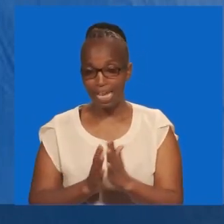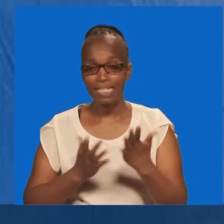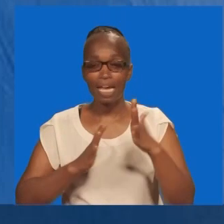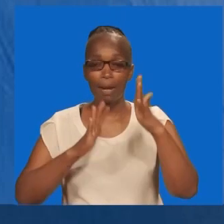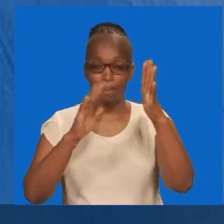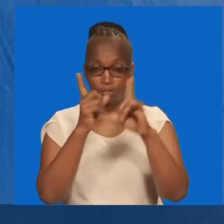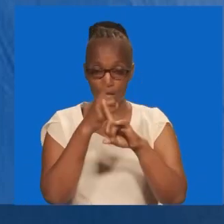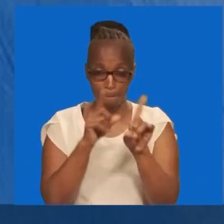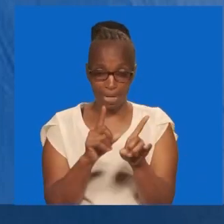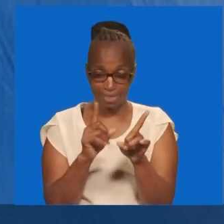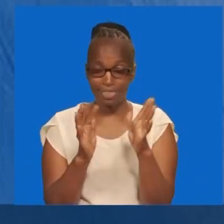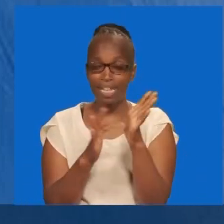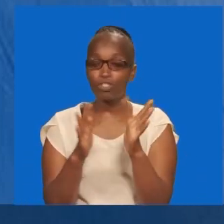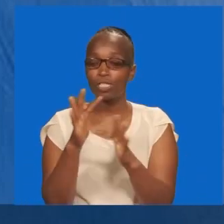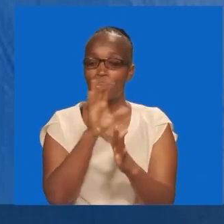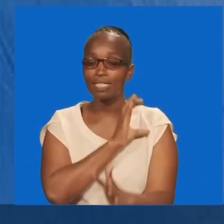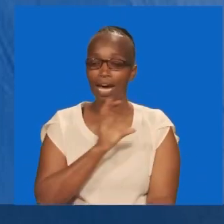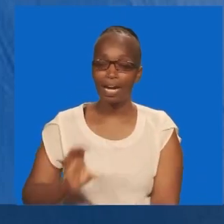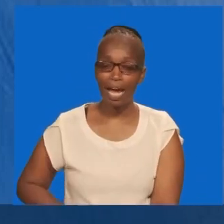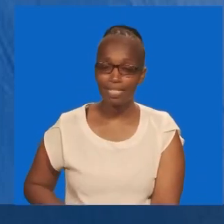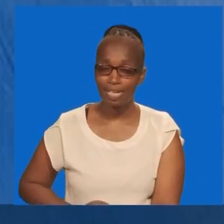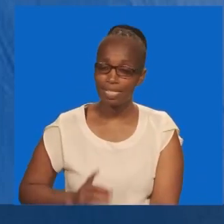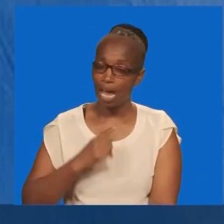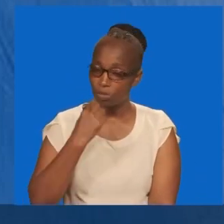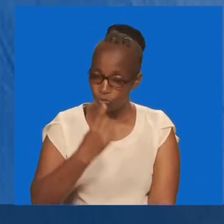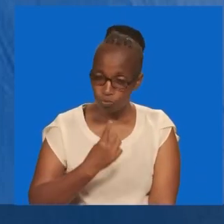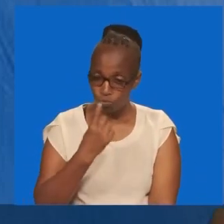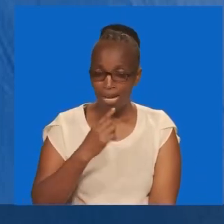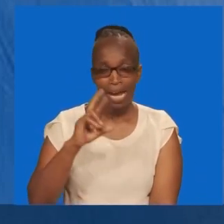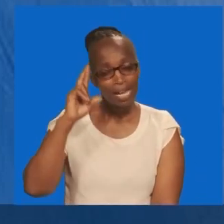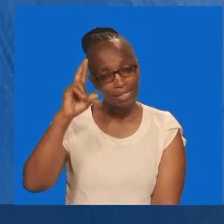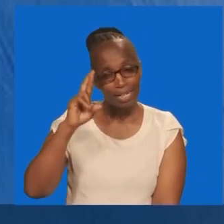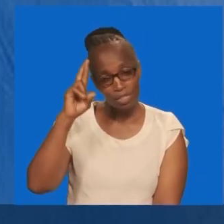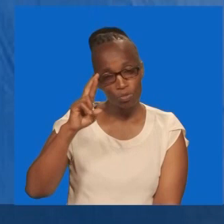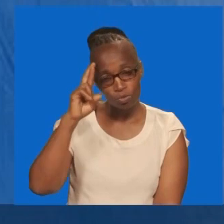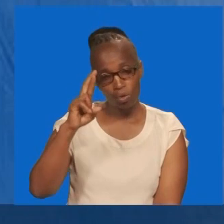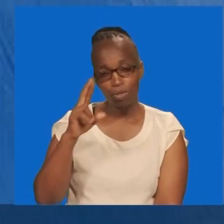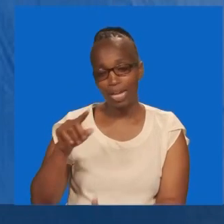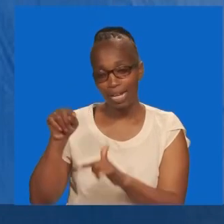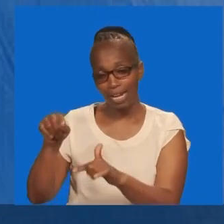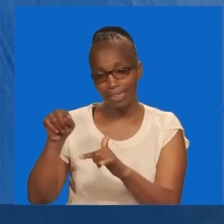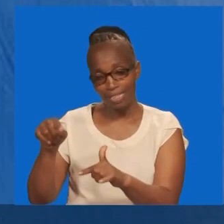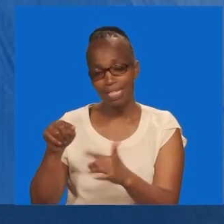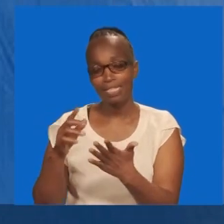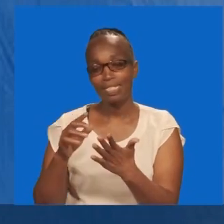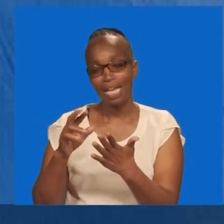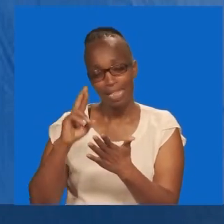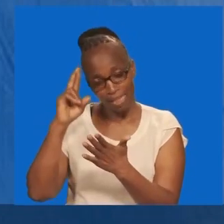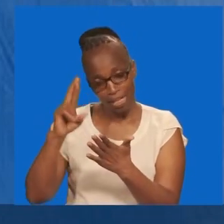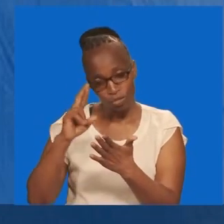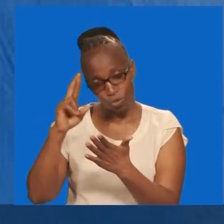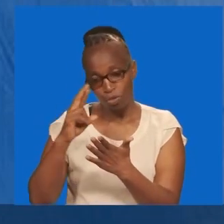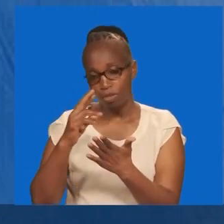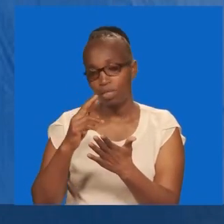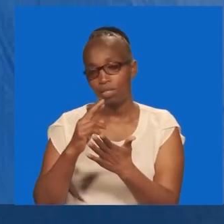kwamba tunasema Yesu Kristo ndiye sababu ya wakati huu, na hiki ndiye chanzo